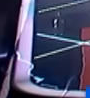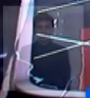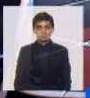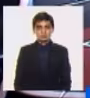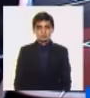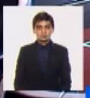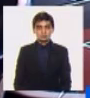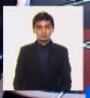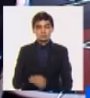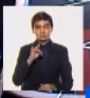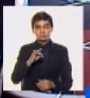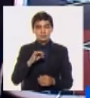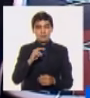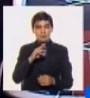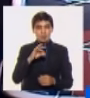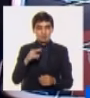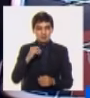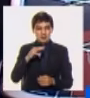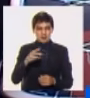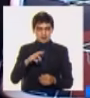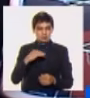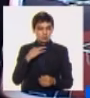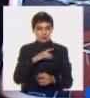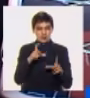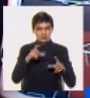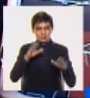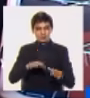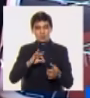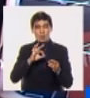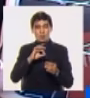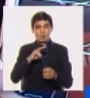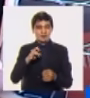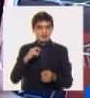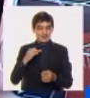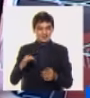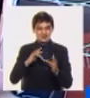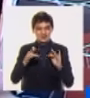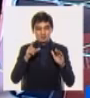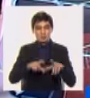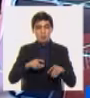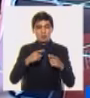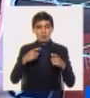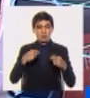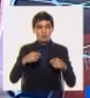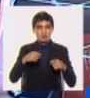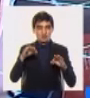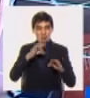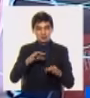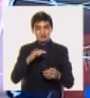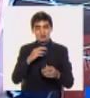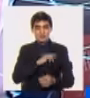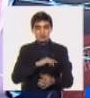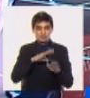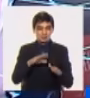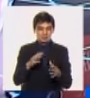и за пандемии для многих магазинов продавать онлайн единственный выход чтобы сохранить продажи и рабочие места